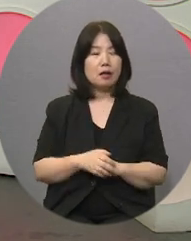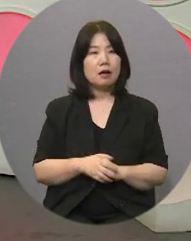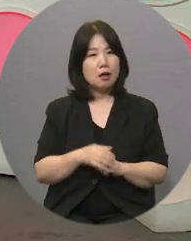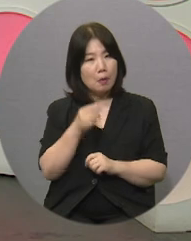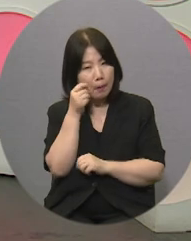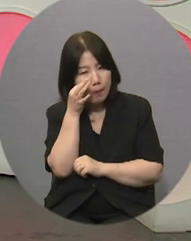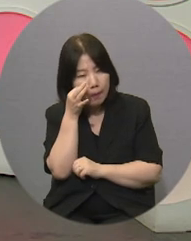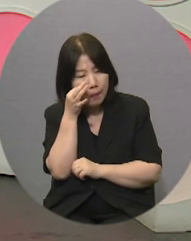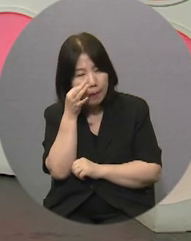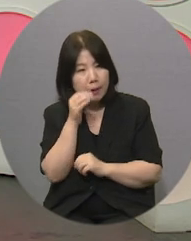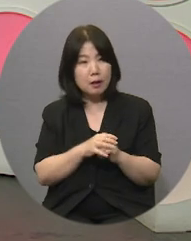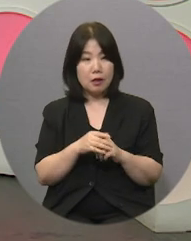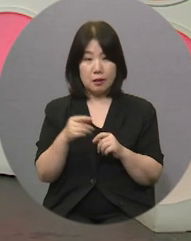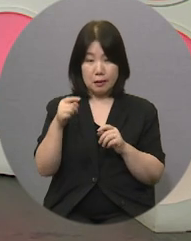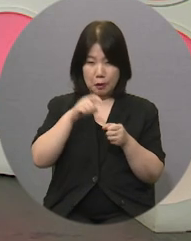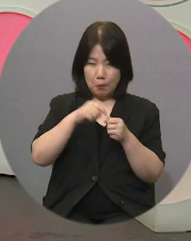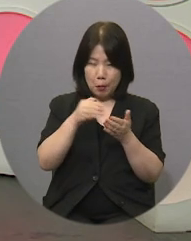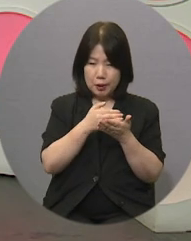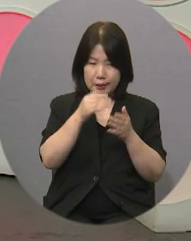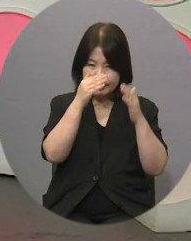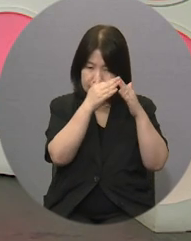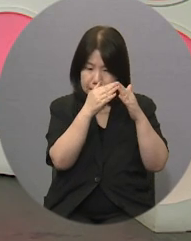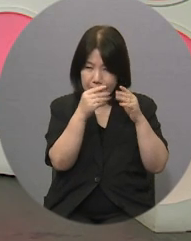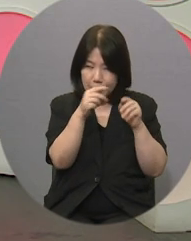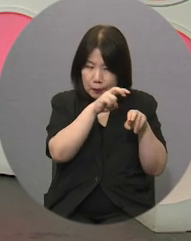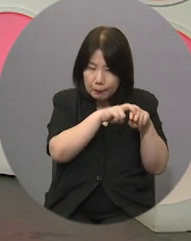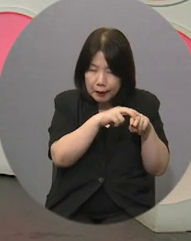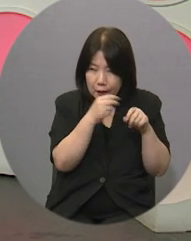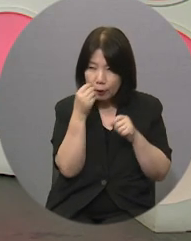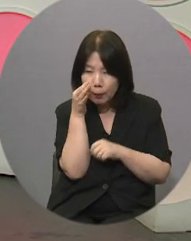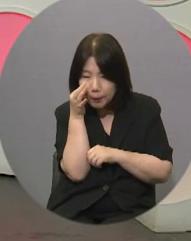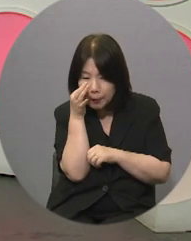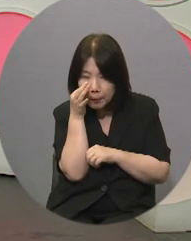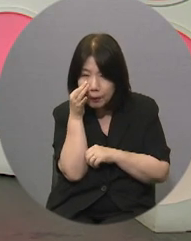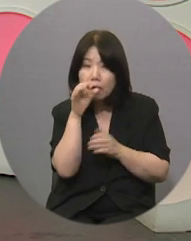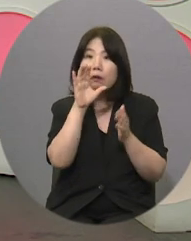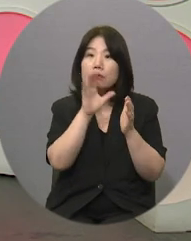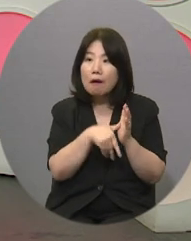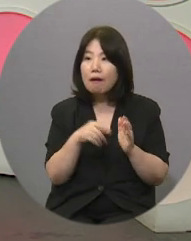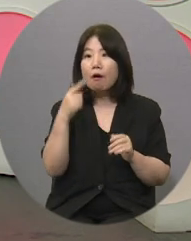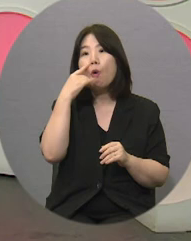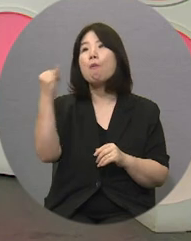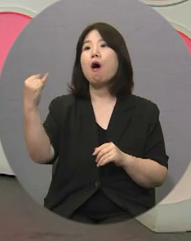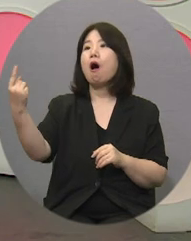기회를 엿보며 떡볶이집 옆에 쭈그려 앉아있는 그때 엄마가 나타났습니다.